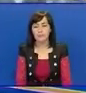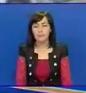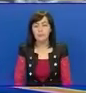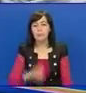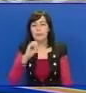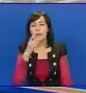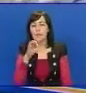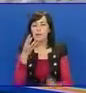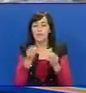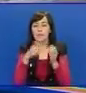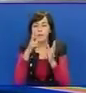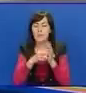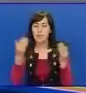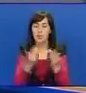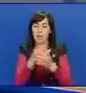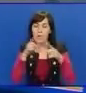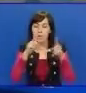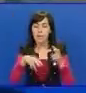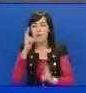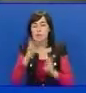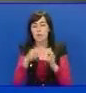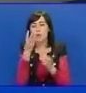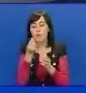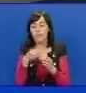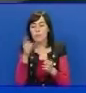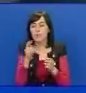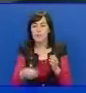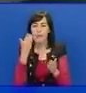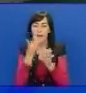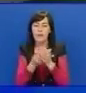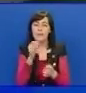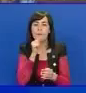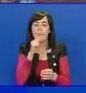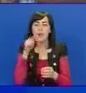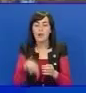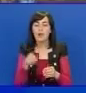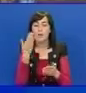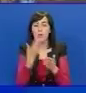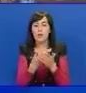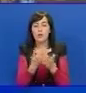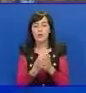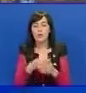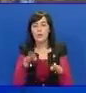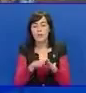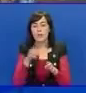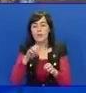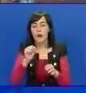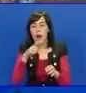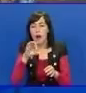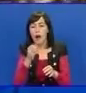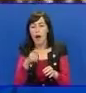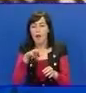Эламет тағда 8 жаңа жабдығын зауыт бағасымен жұртшылық назарына ұсынады. Мәселен, тұтынушылардың сұранысын арттырған мына алмак